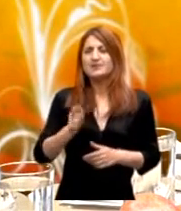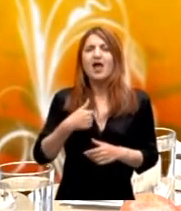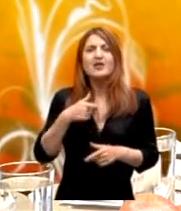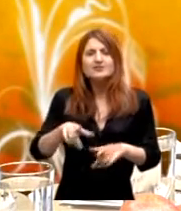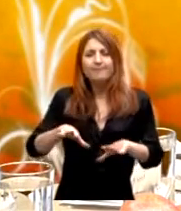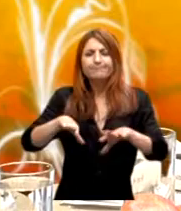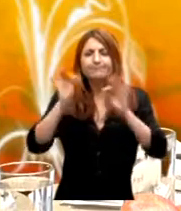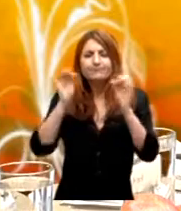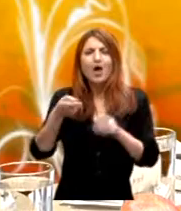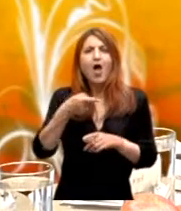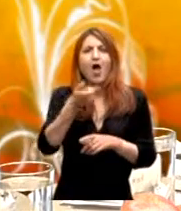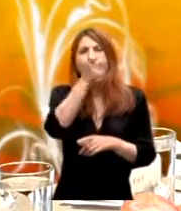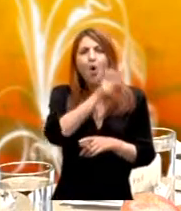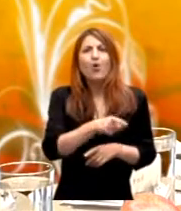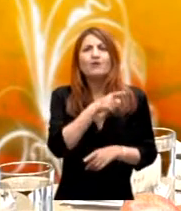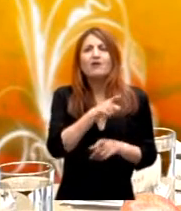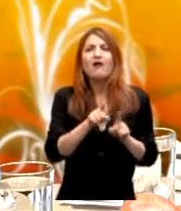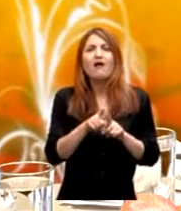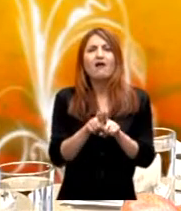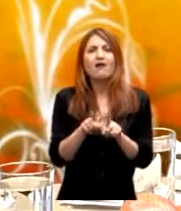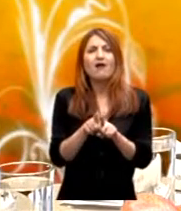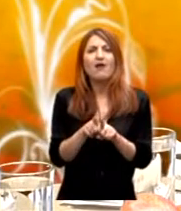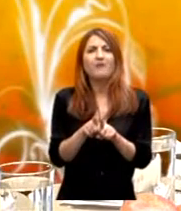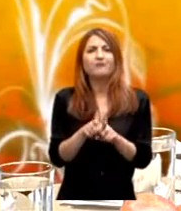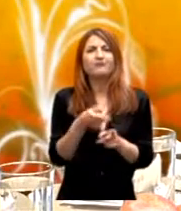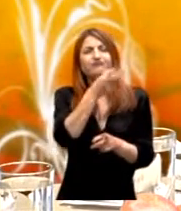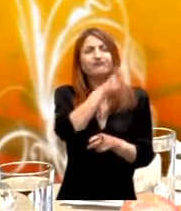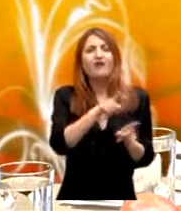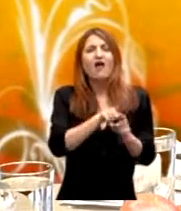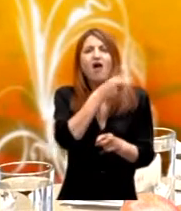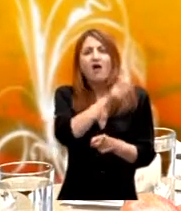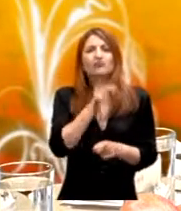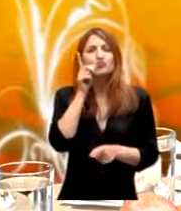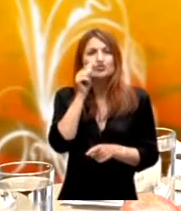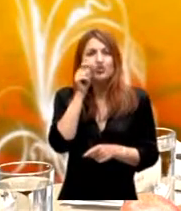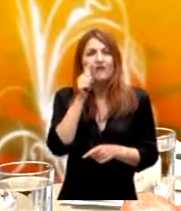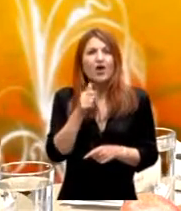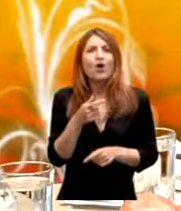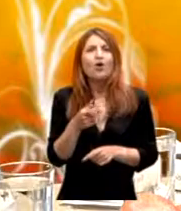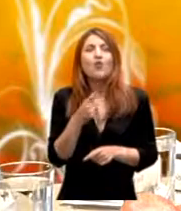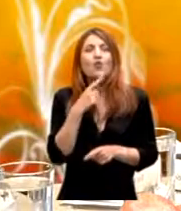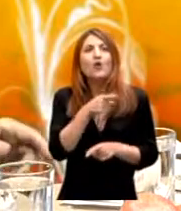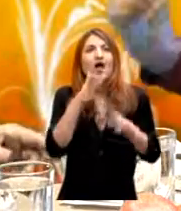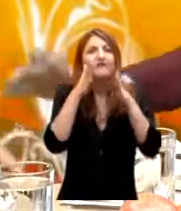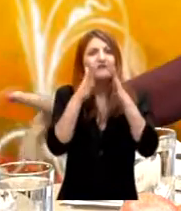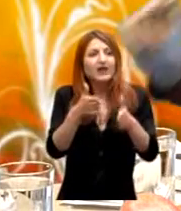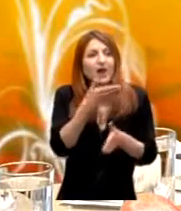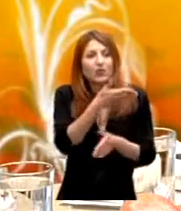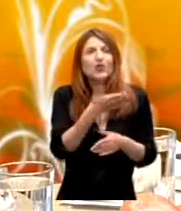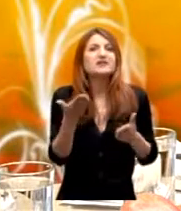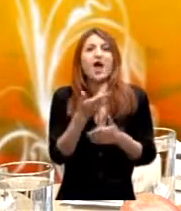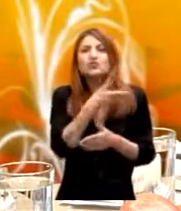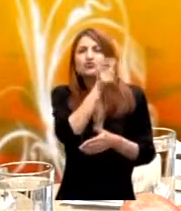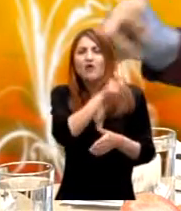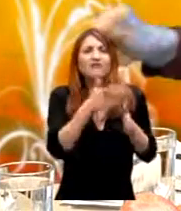on njihov, u stvari, ja bih rekla, čovjek u koga vjeruju. U koga vjeruju. A zašto mu vjeruju?